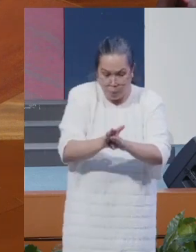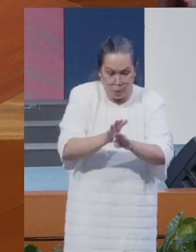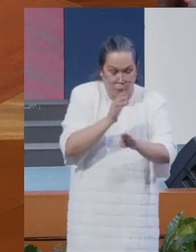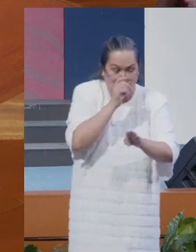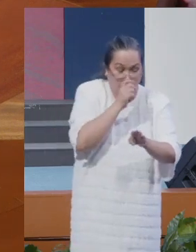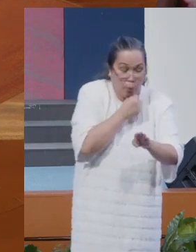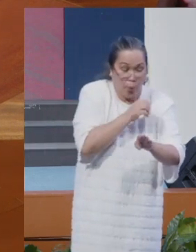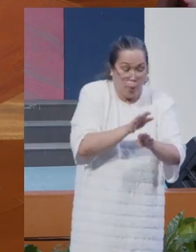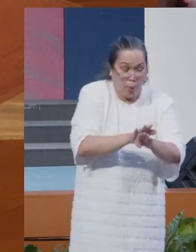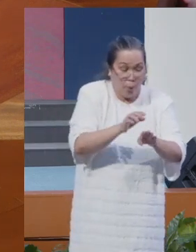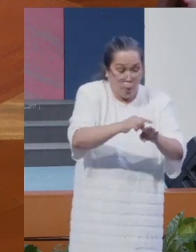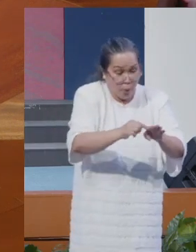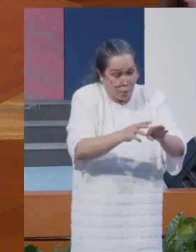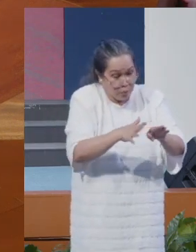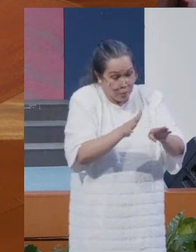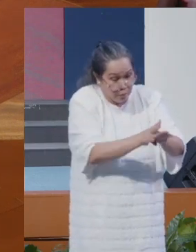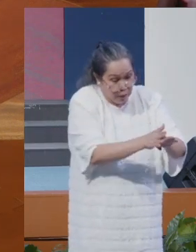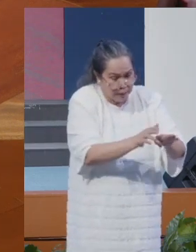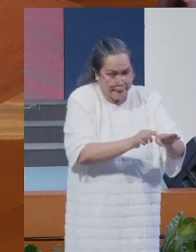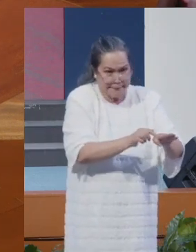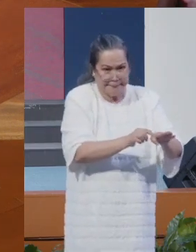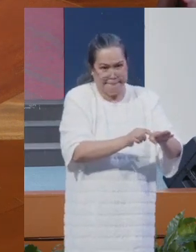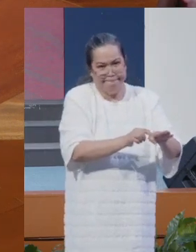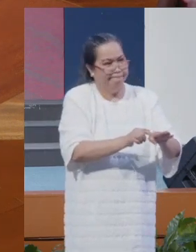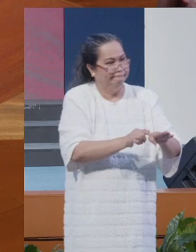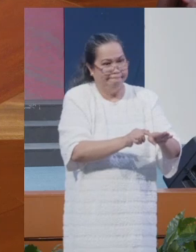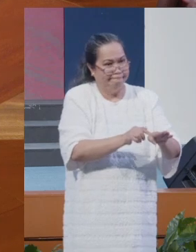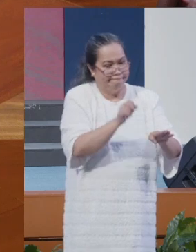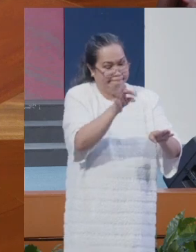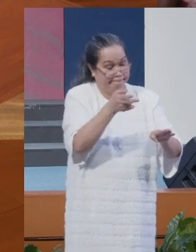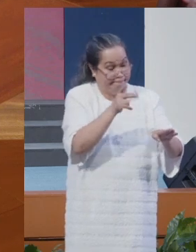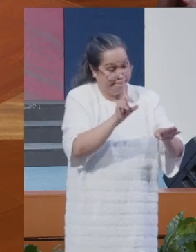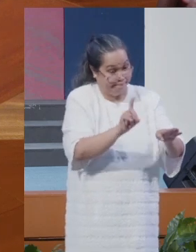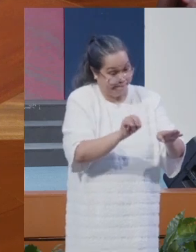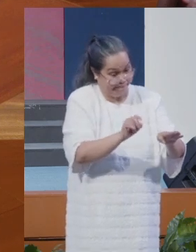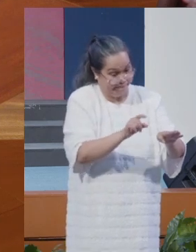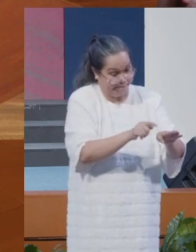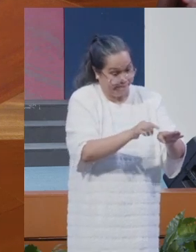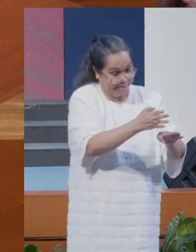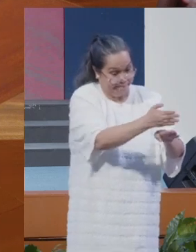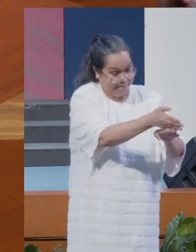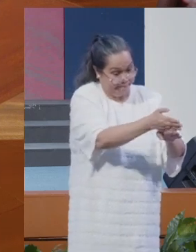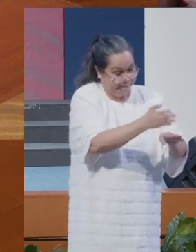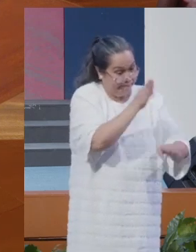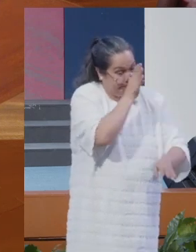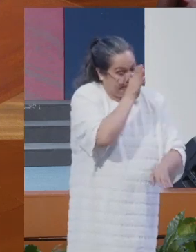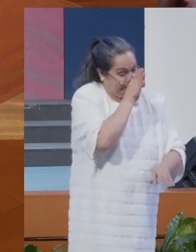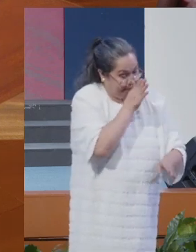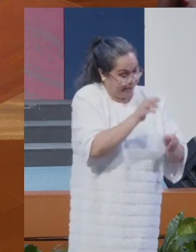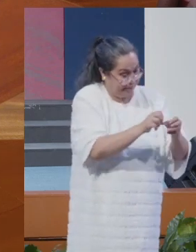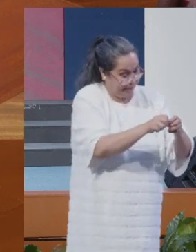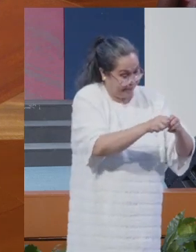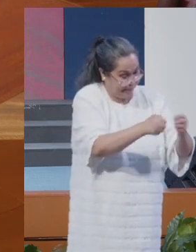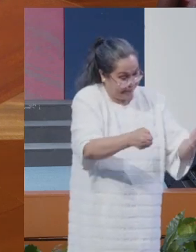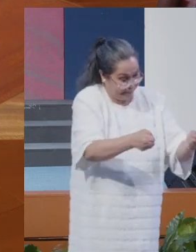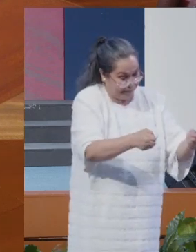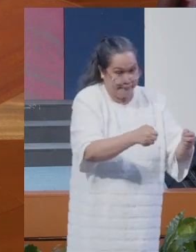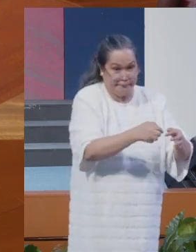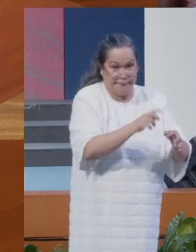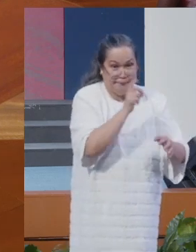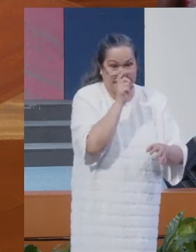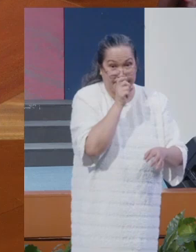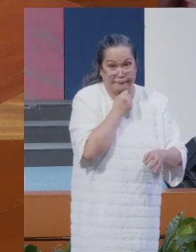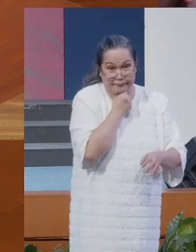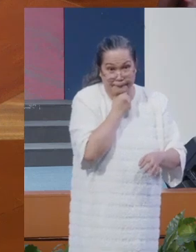old garment. If he does, he will tear the new, and the piece from the new will not match the old. Kanina